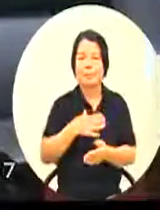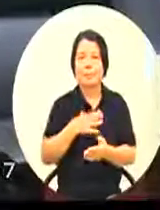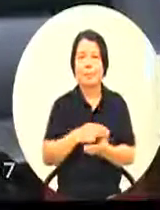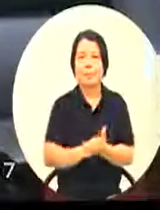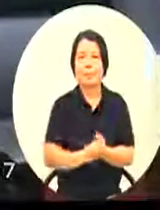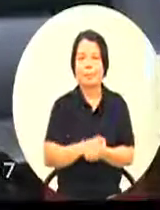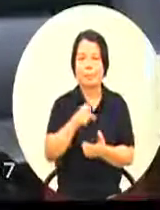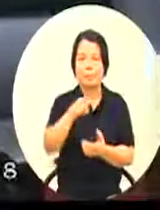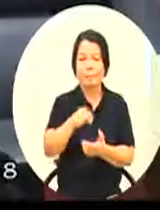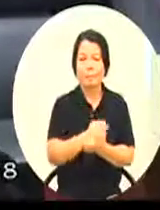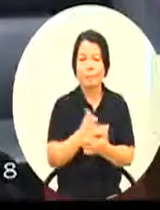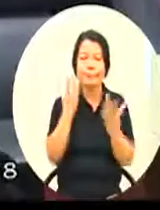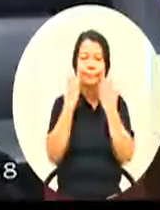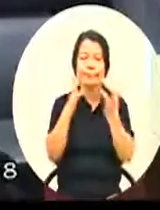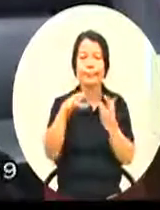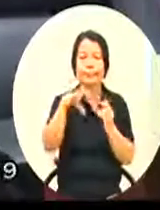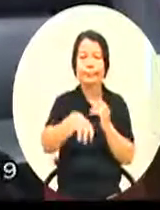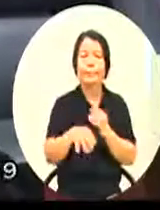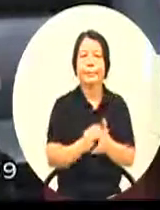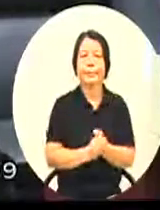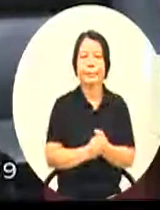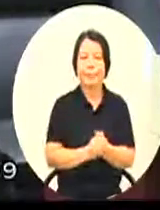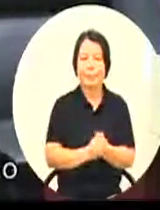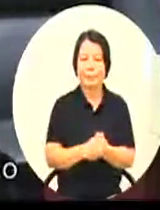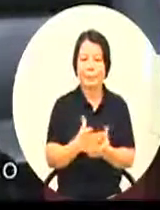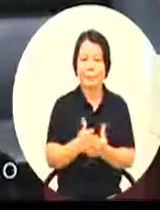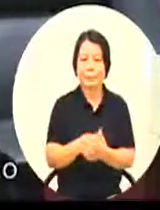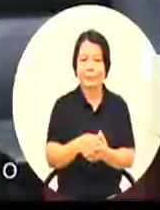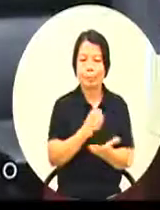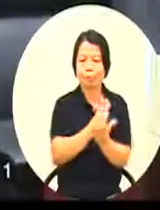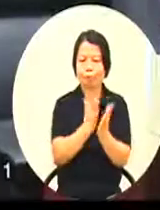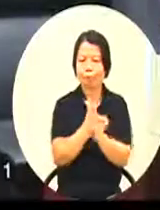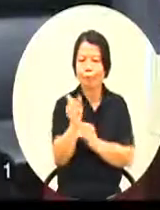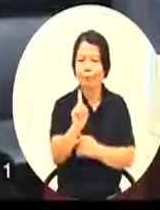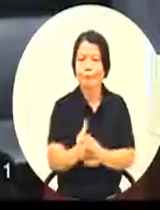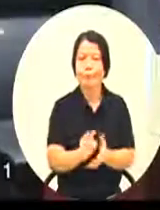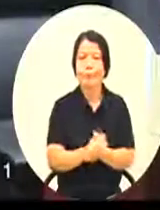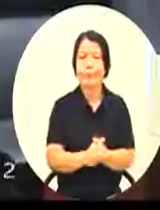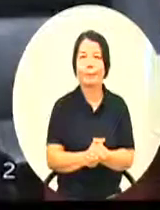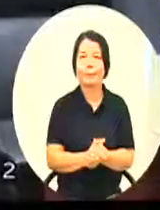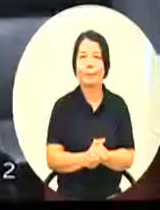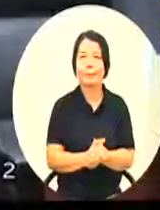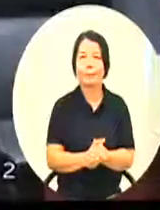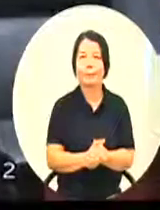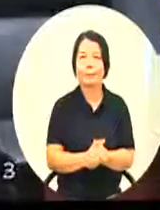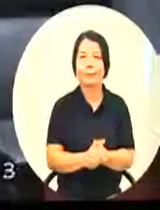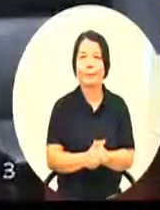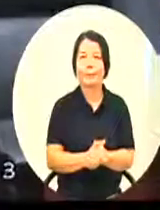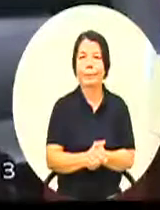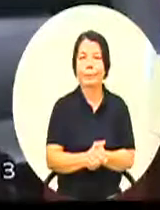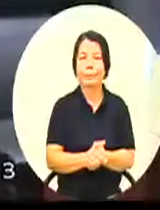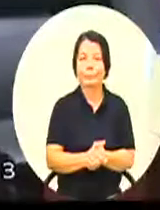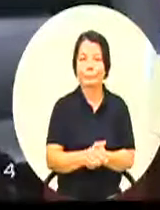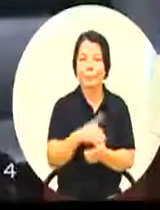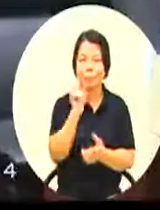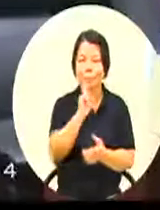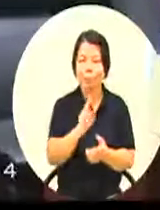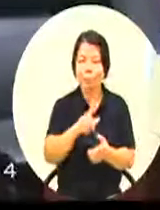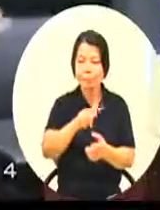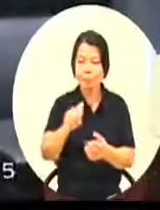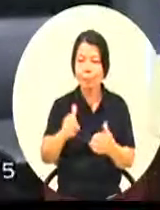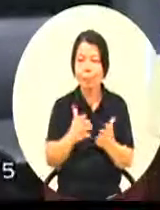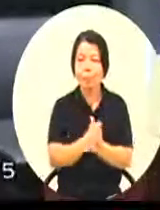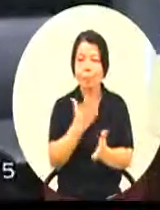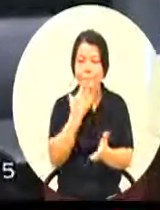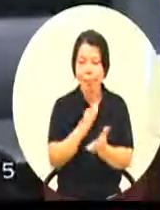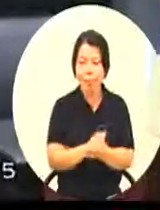这个菜里面它的原型是什么，然后它是怎么会有哪一些东西，它可以